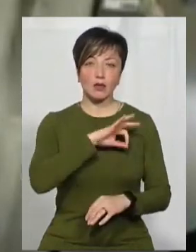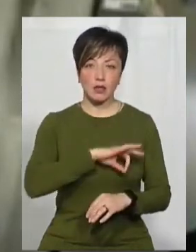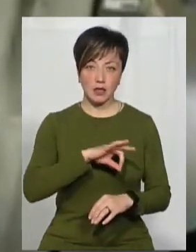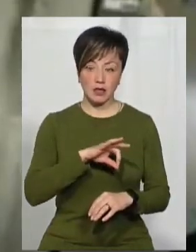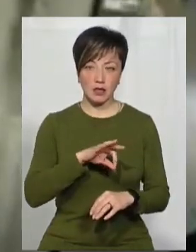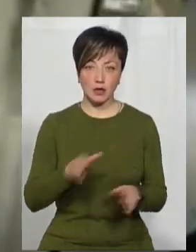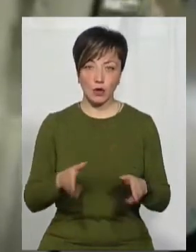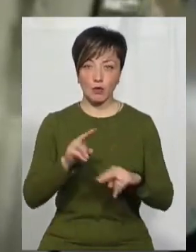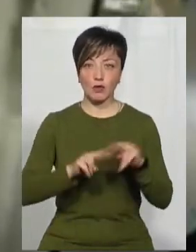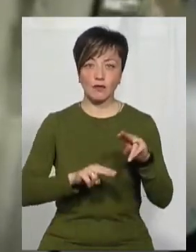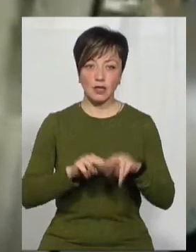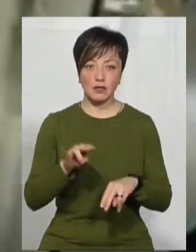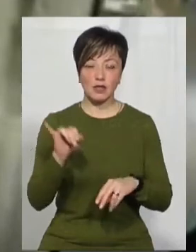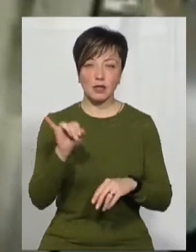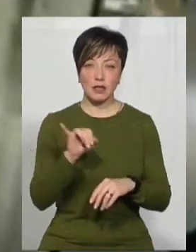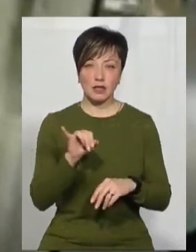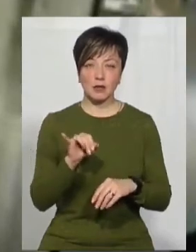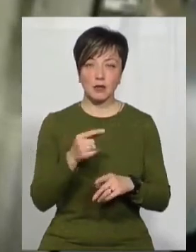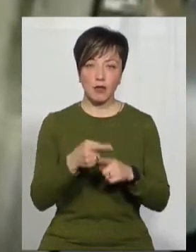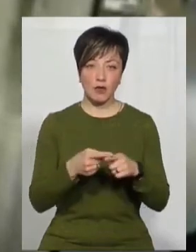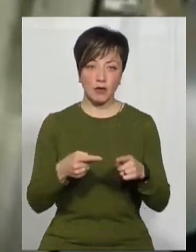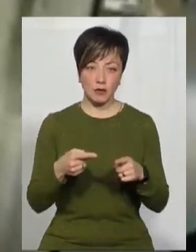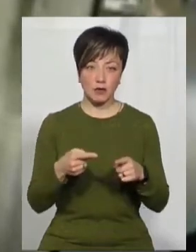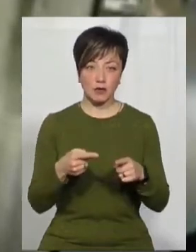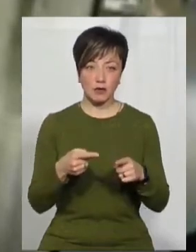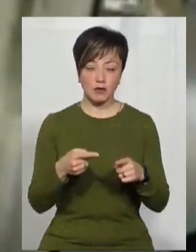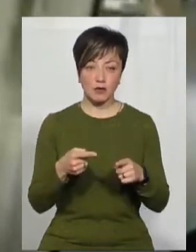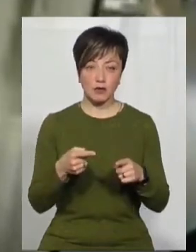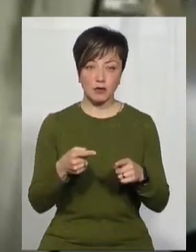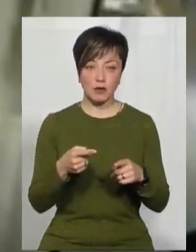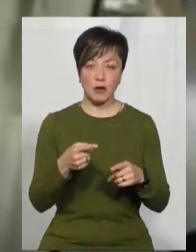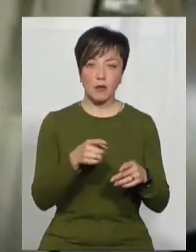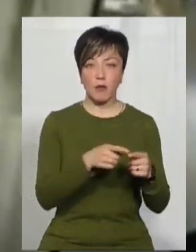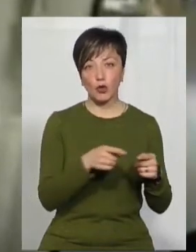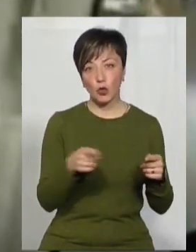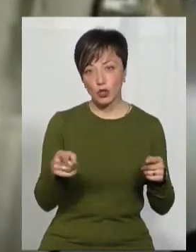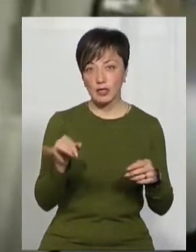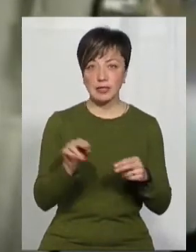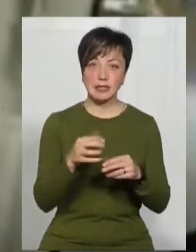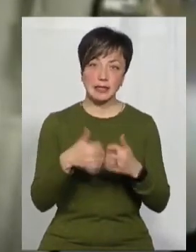І на будівництво та і половина цих коштів та поточний середній ремонт.